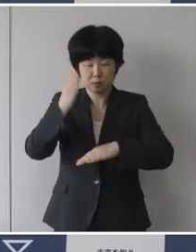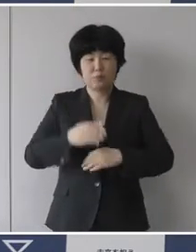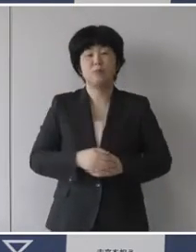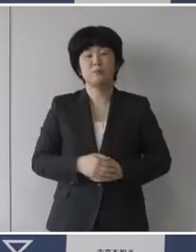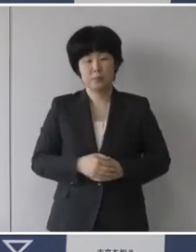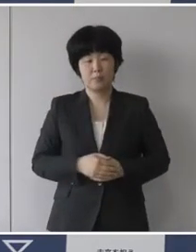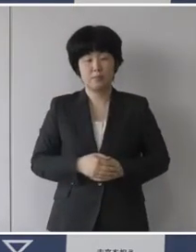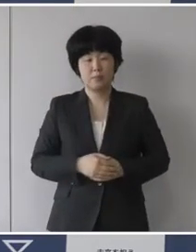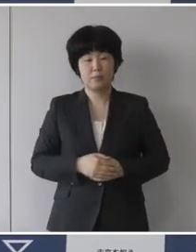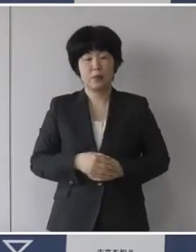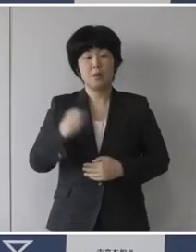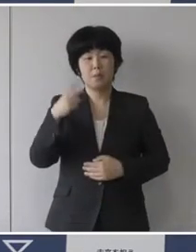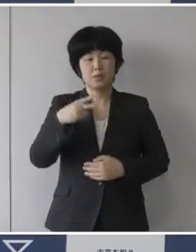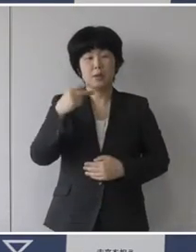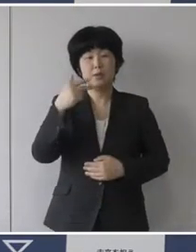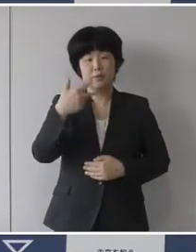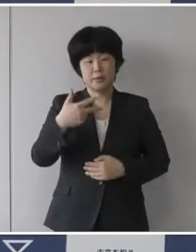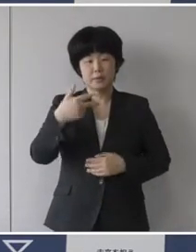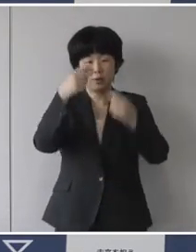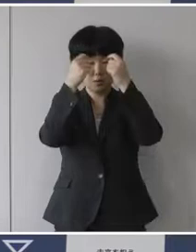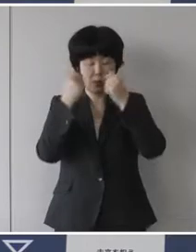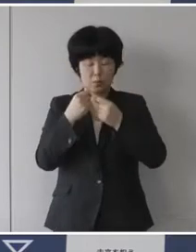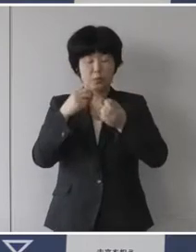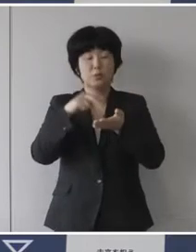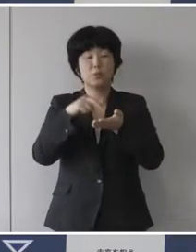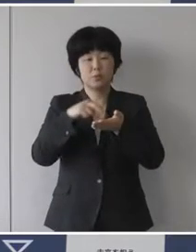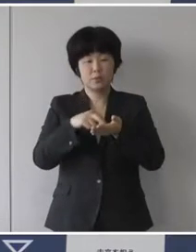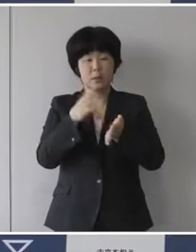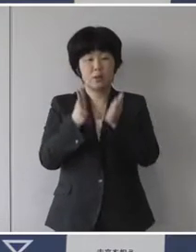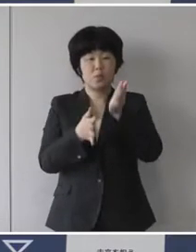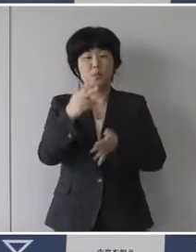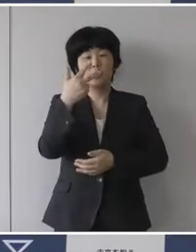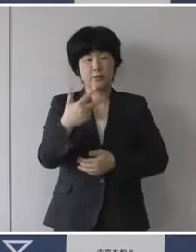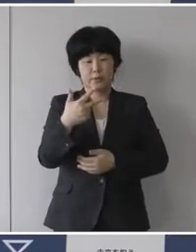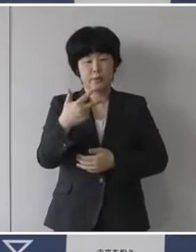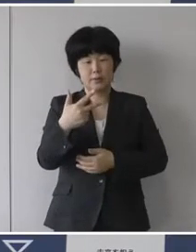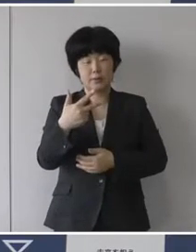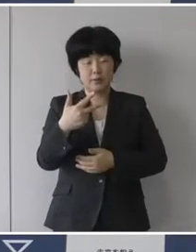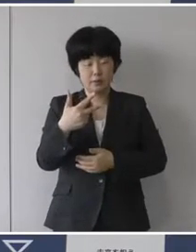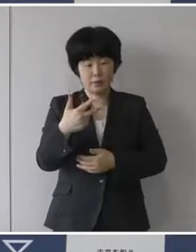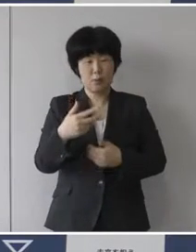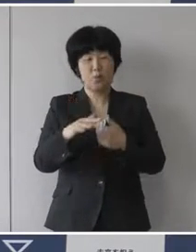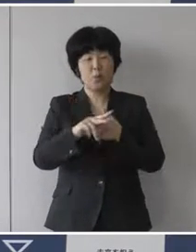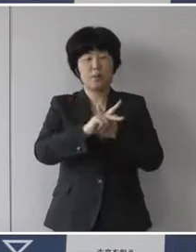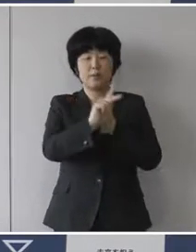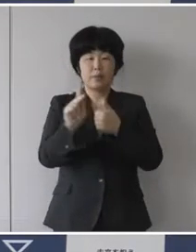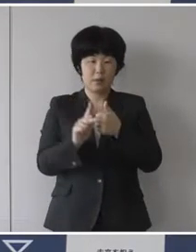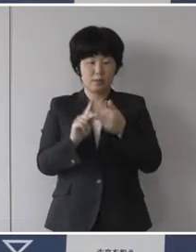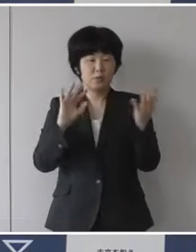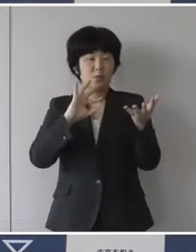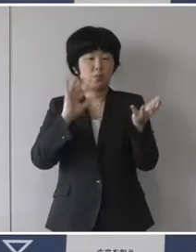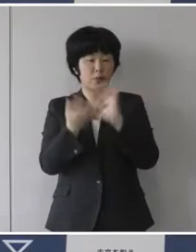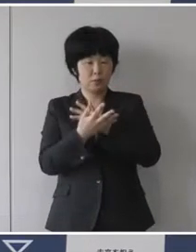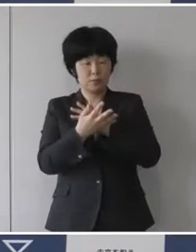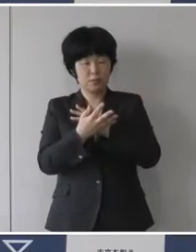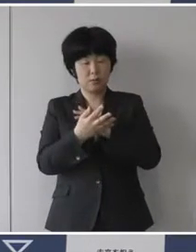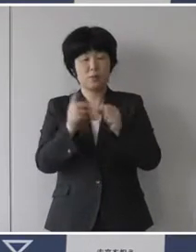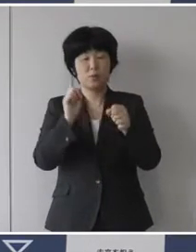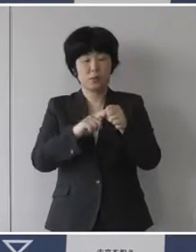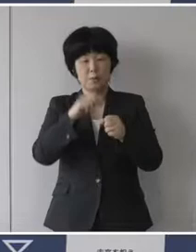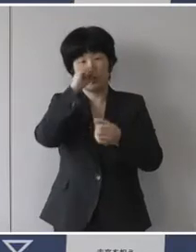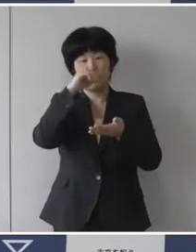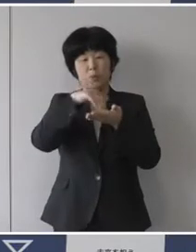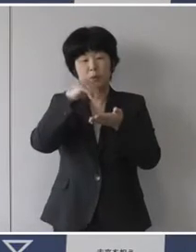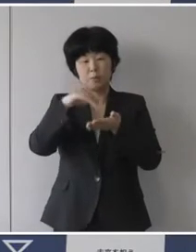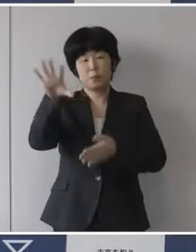ね、保育士の処遇改善ということにも、取り組んでまいりたいと、これも、独自の予算を